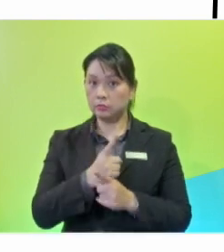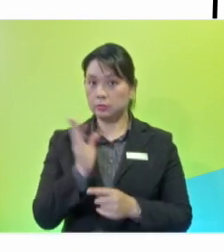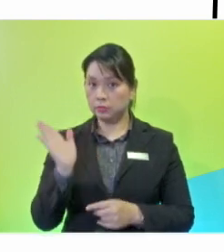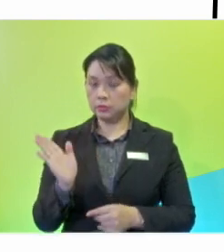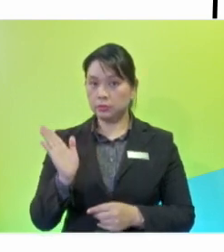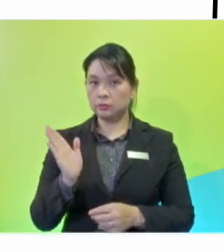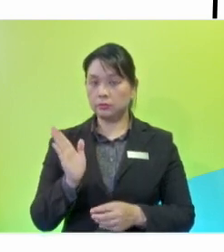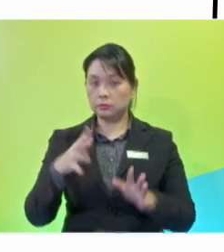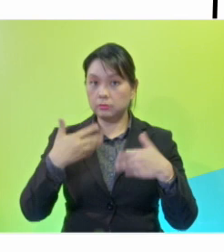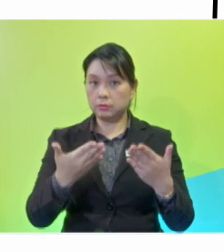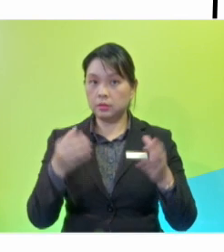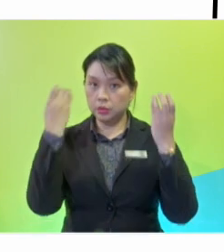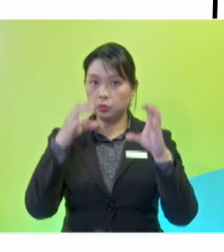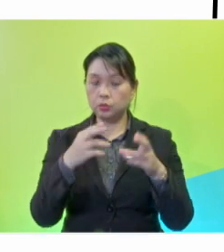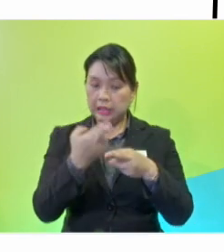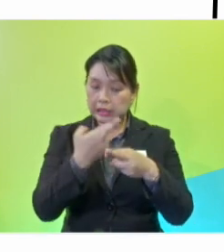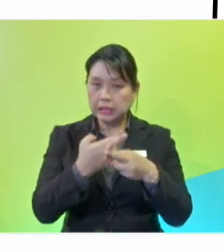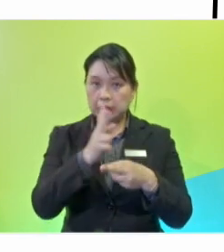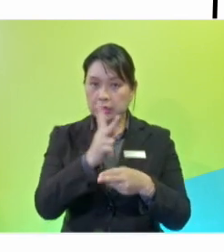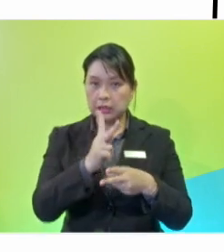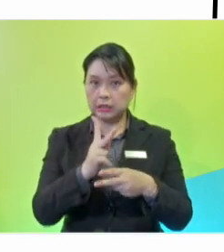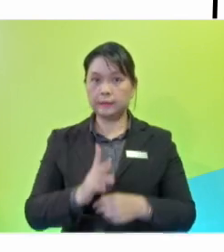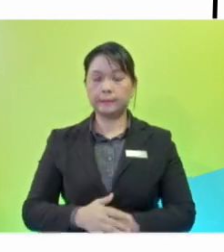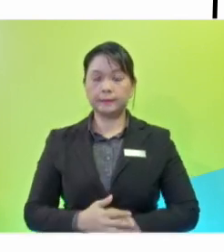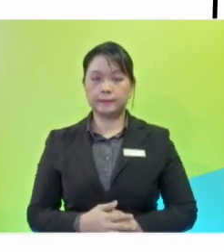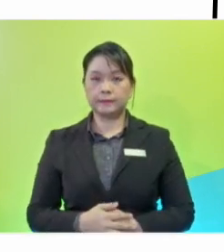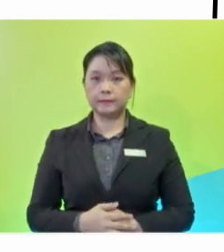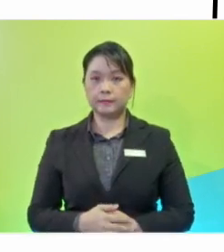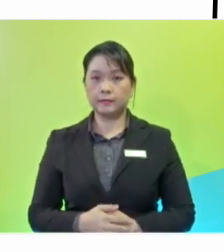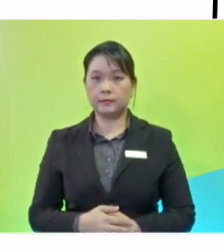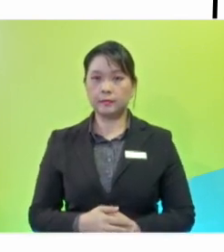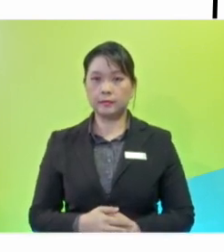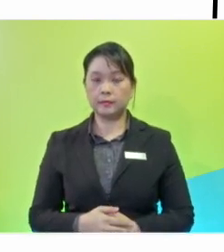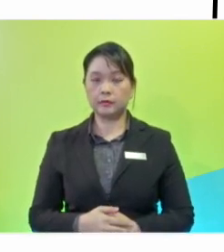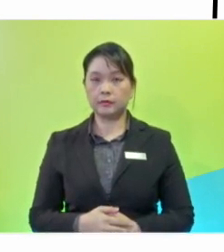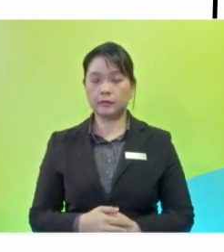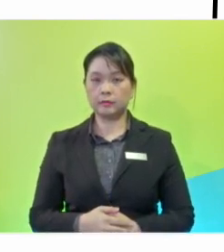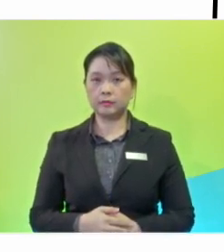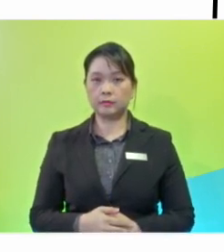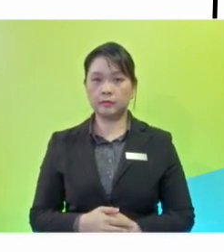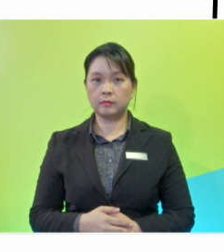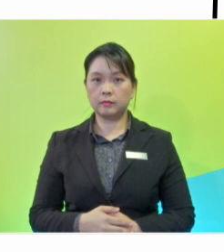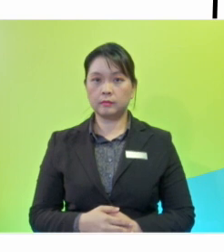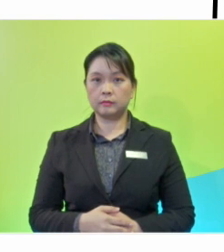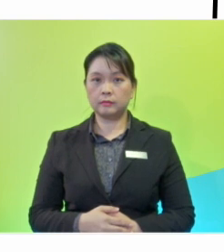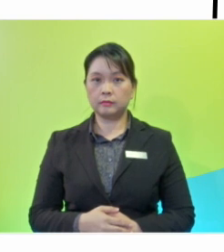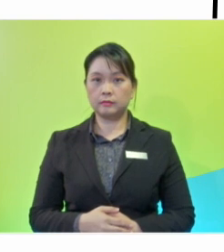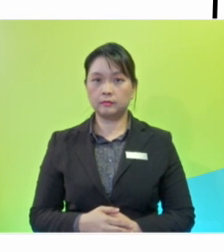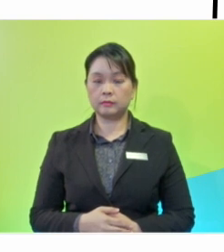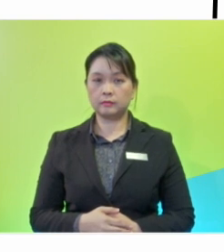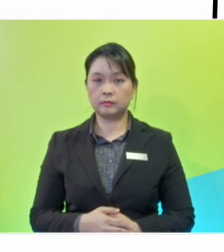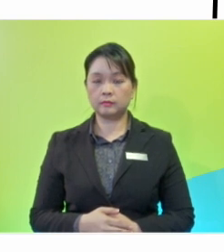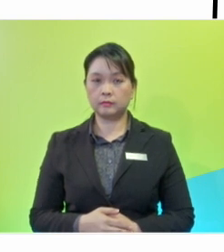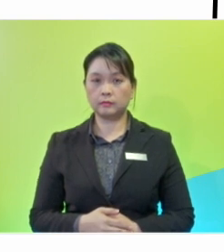negatif 4n2 + 5n² + 1 maka bentuk yang kita kenapa adalah x tolak 2N